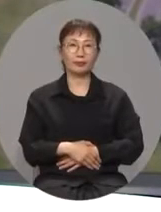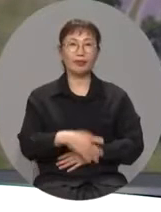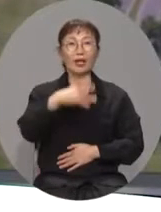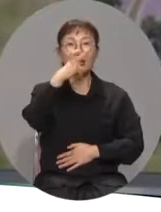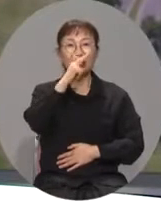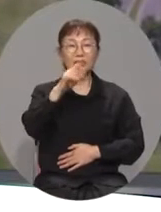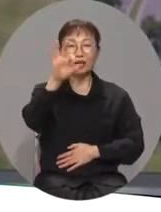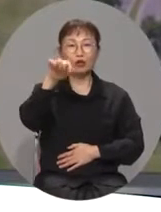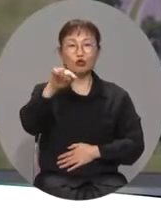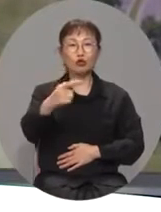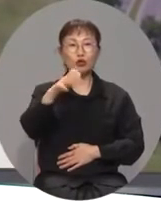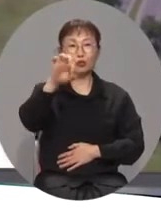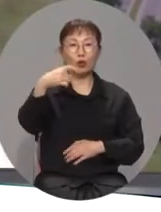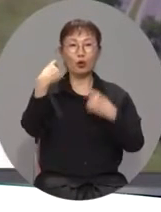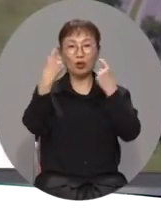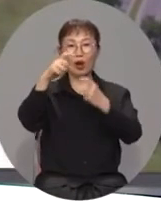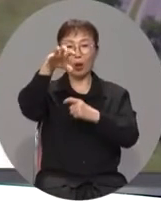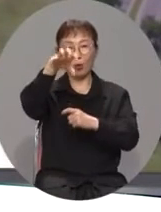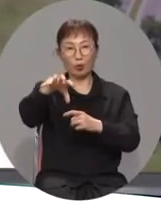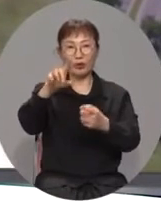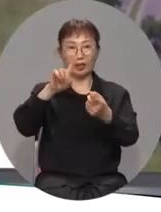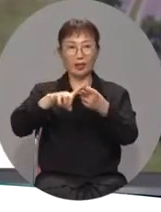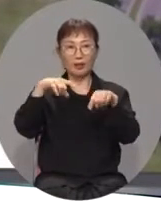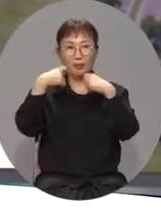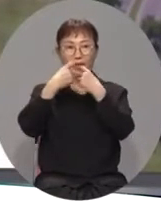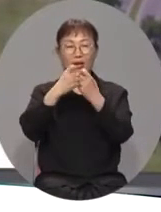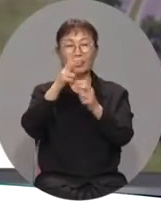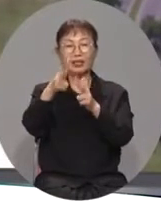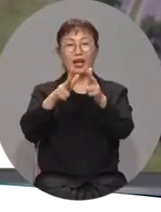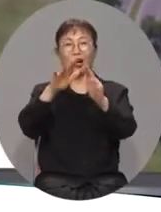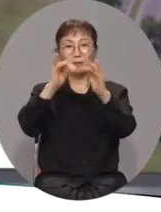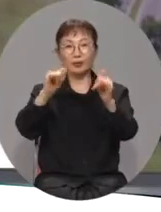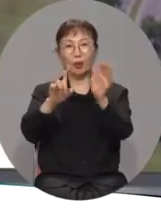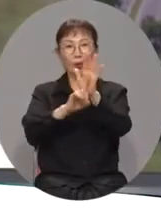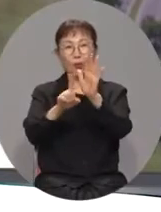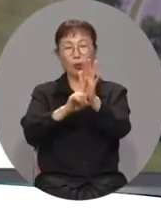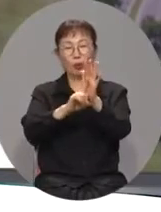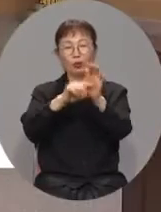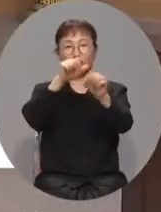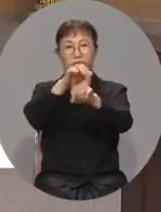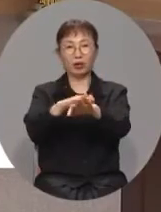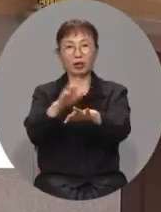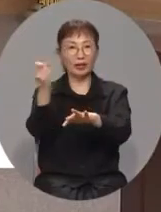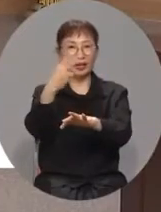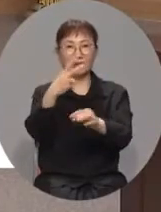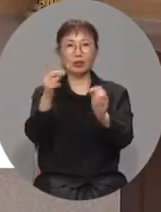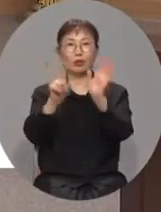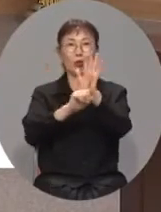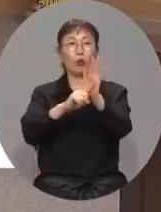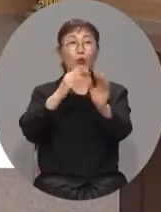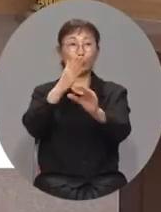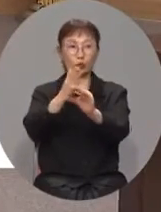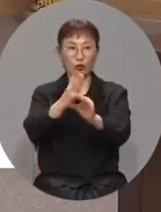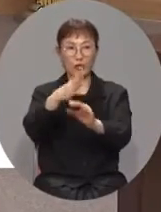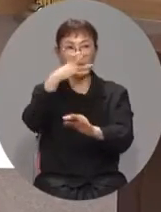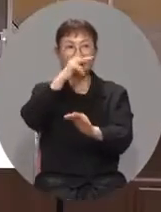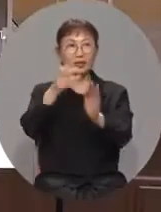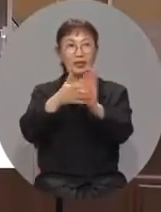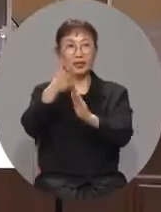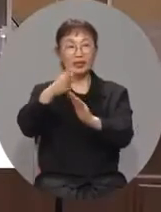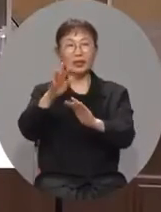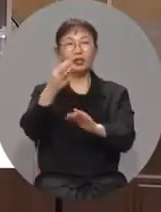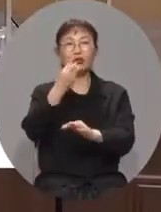익산 운포 관광 단지에 대한 민간사업자 공모가 무산돼 제 공모가 추진될 것으로 보입니다 익산시는 지난 6월